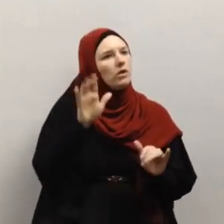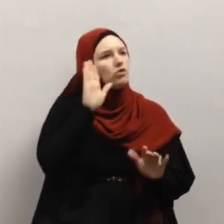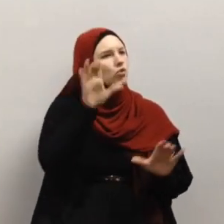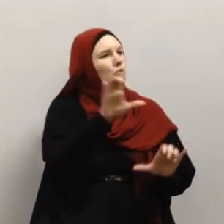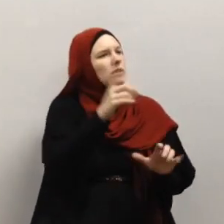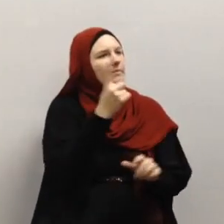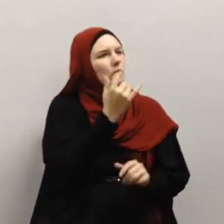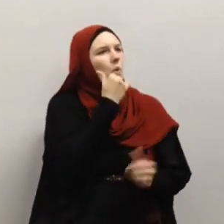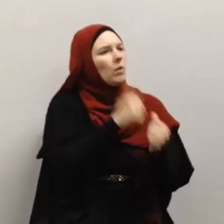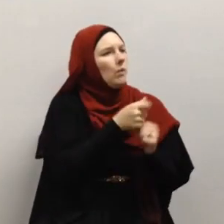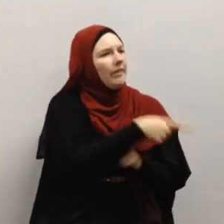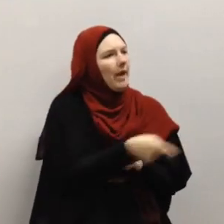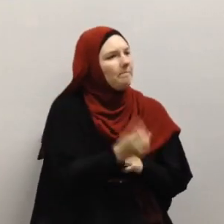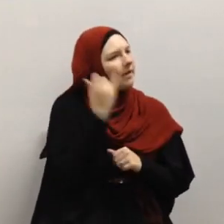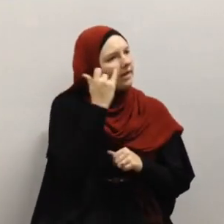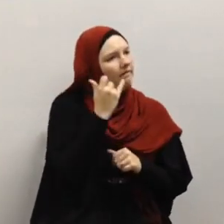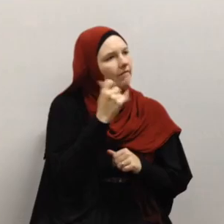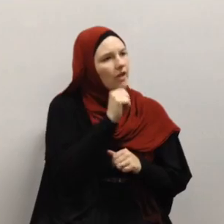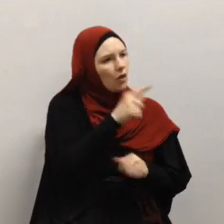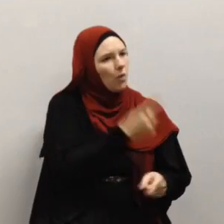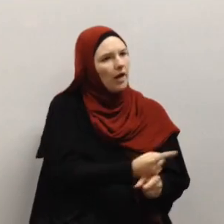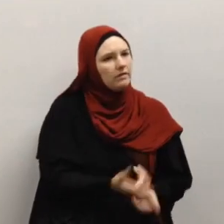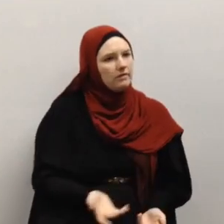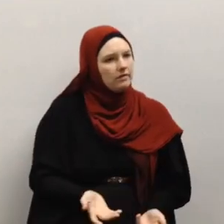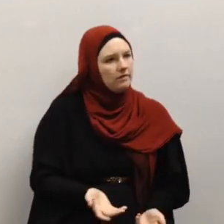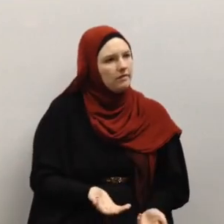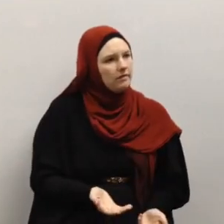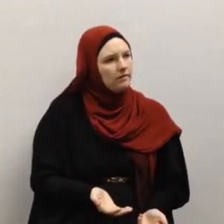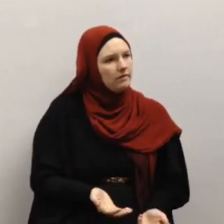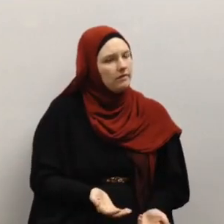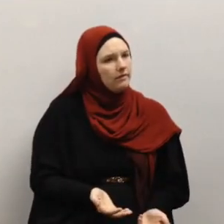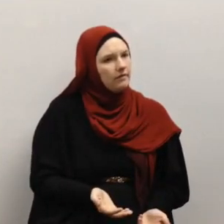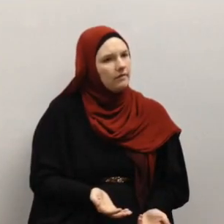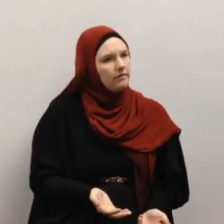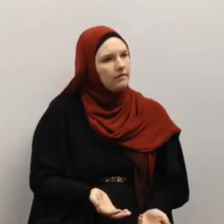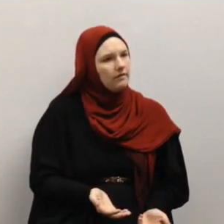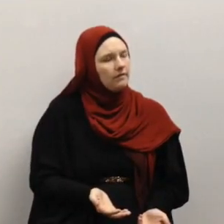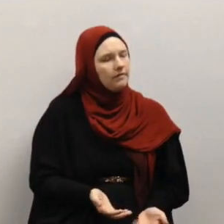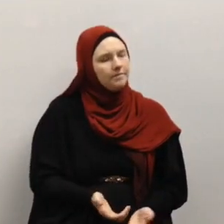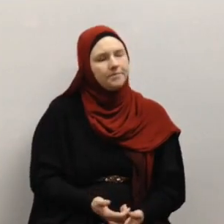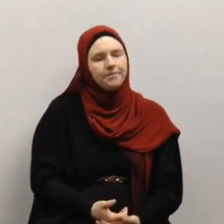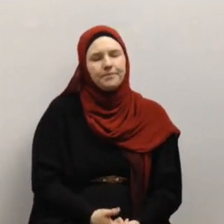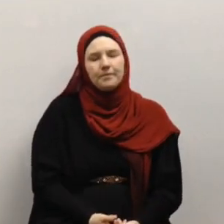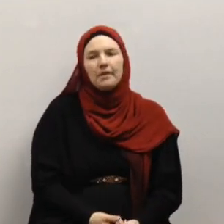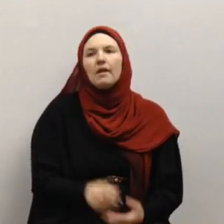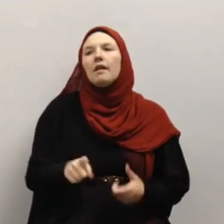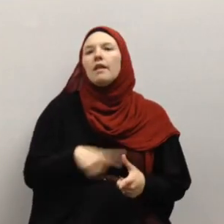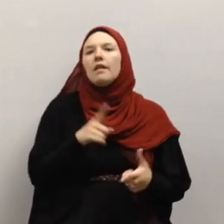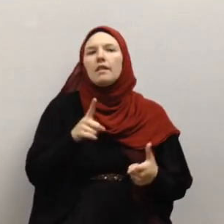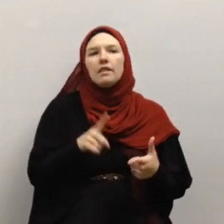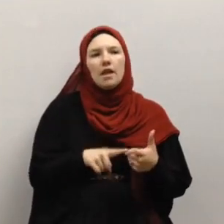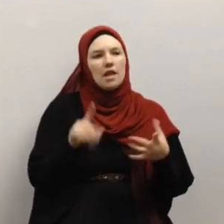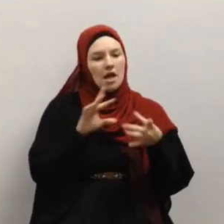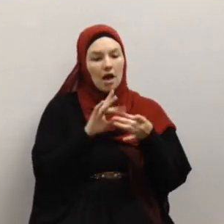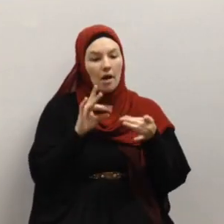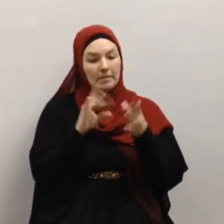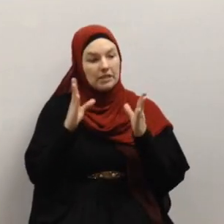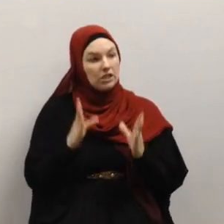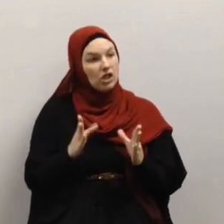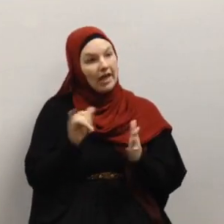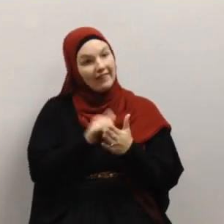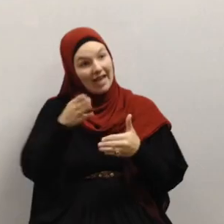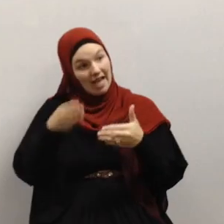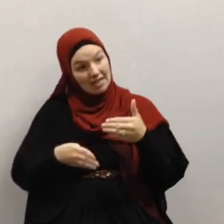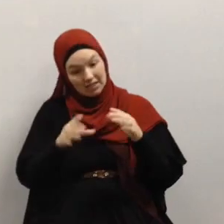Subhanallah, حاشا لله حاشا لله. Then the commentary at the end is بَلْ أُولَٰئِكَ هُمُ